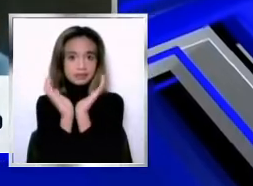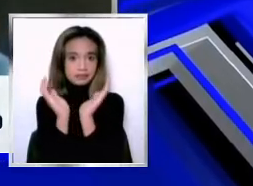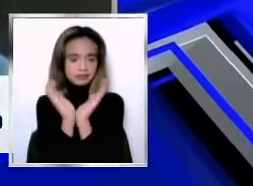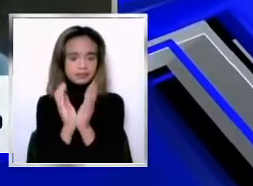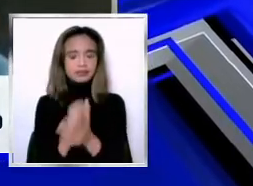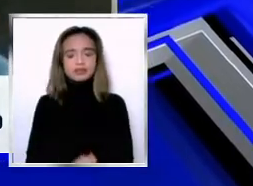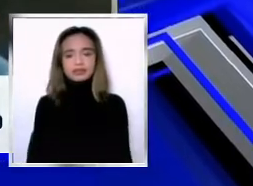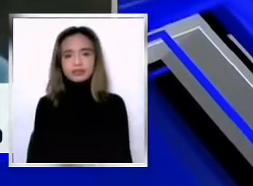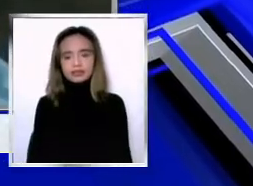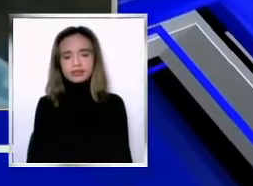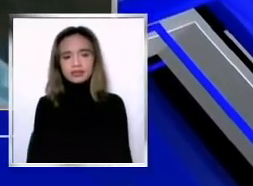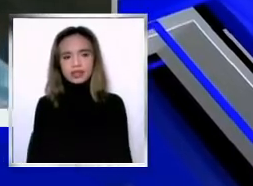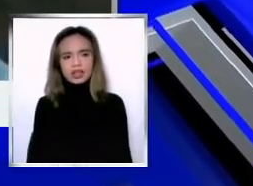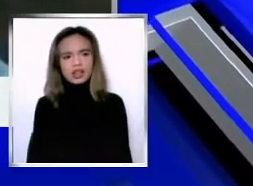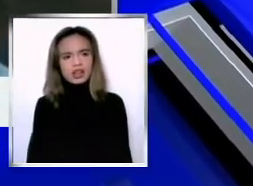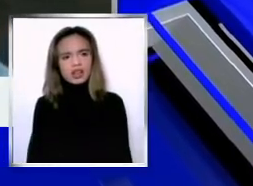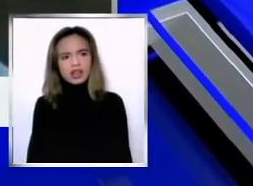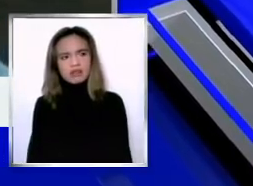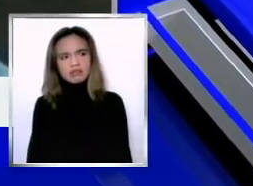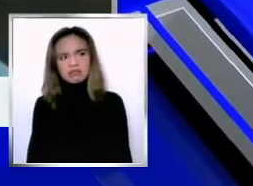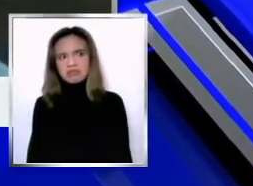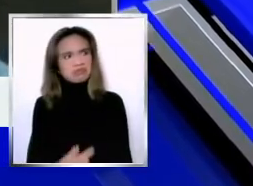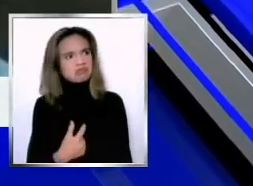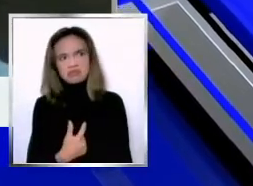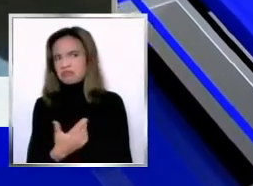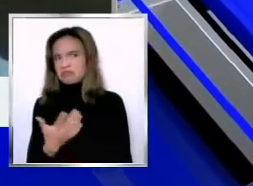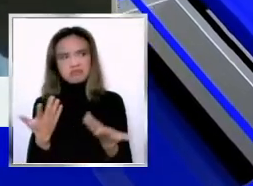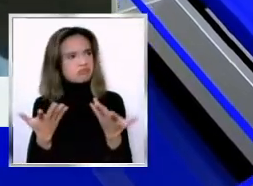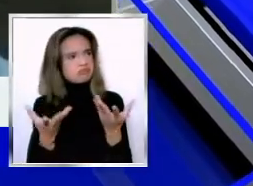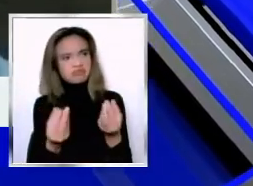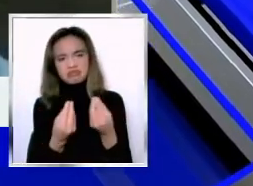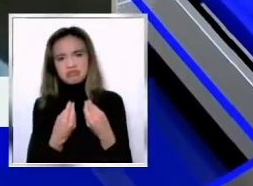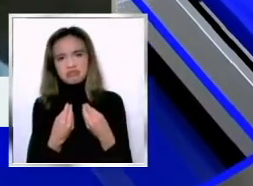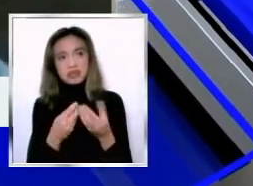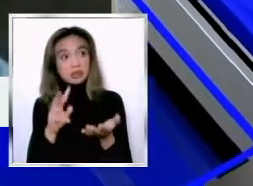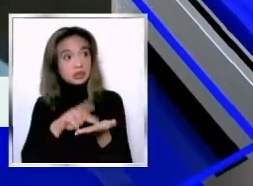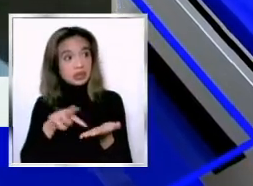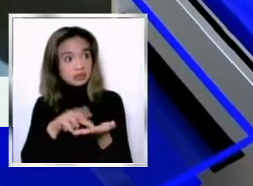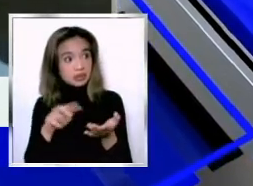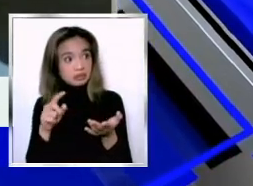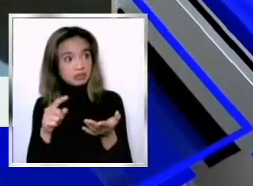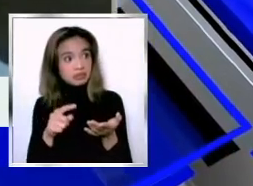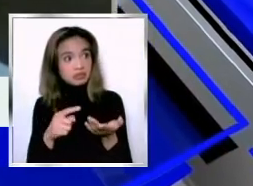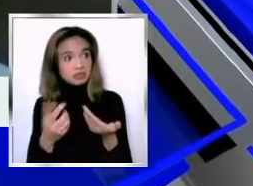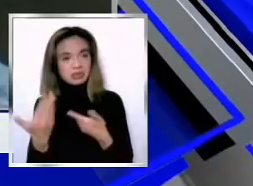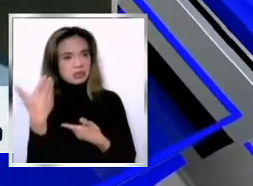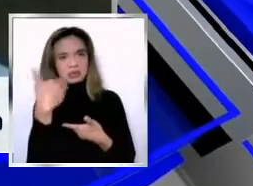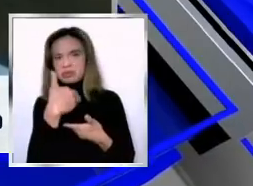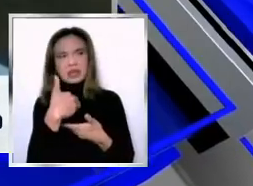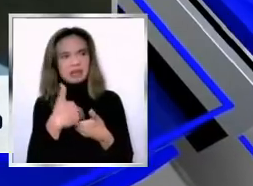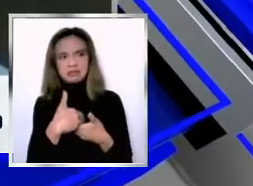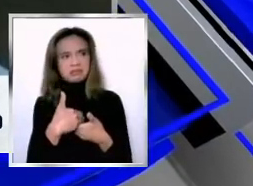po ako din at nung nagsasurvey sa amin tinutuluyan,